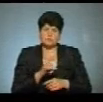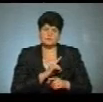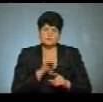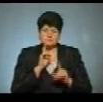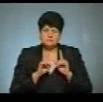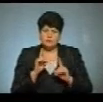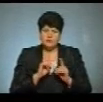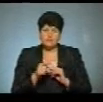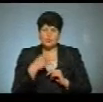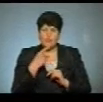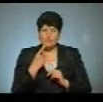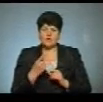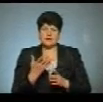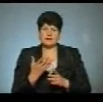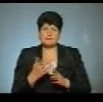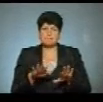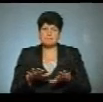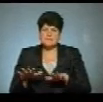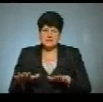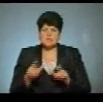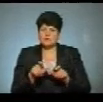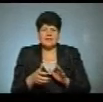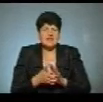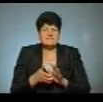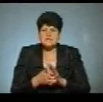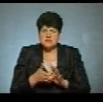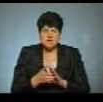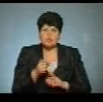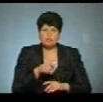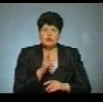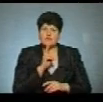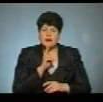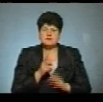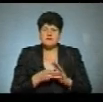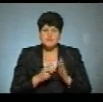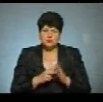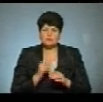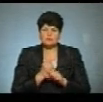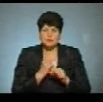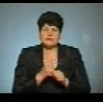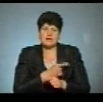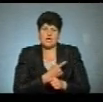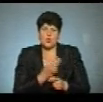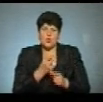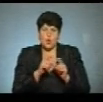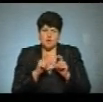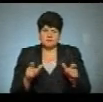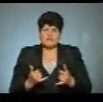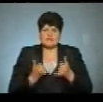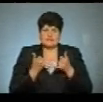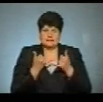Стефанський. За його словами, місць для пацієнтів не вистачає, тому в Кременці планують розгорнути госпіталь для хворих на